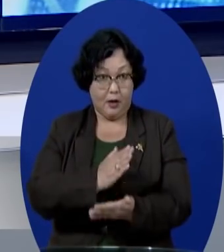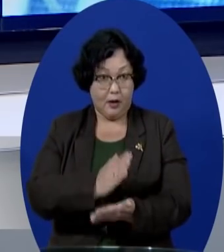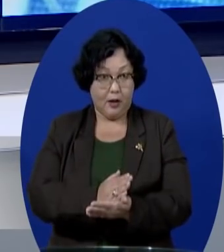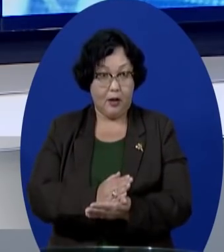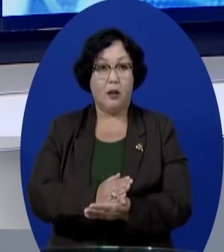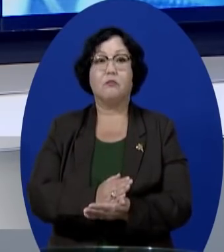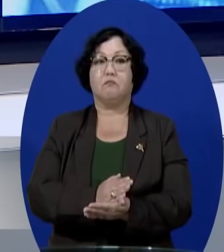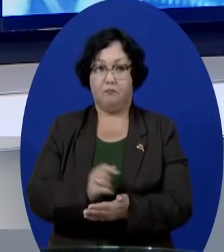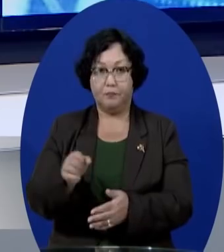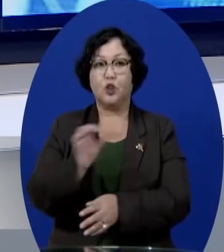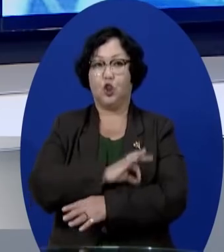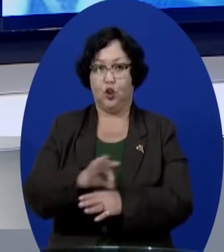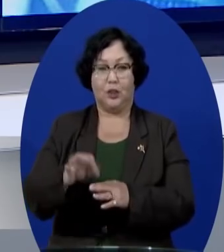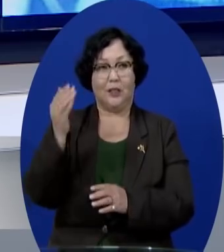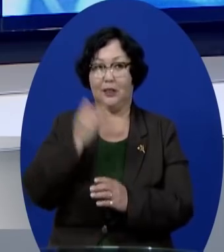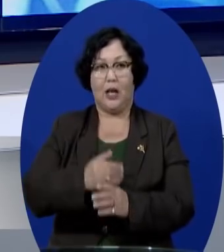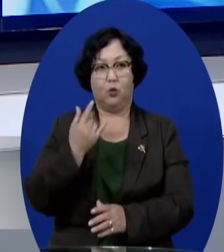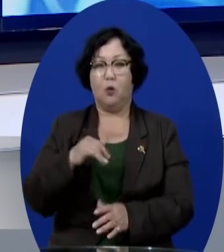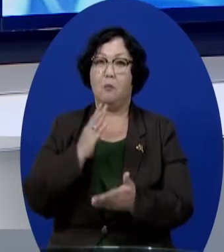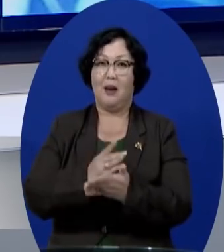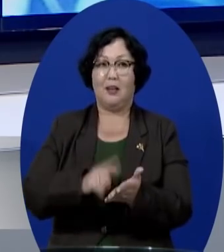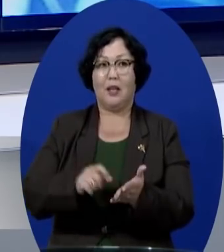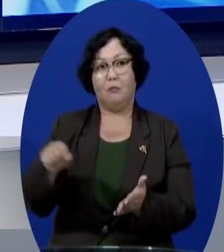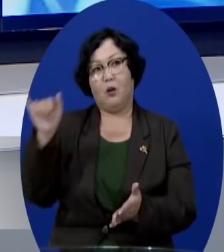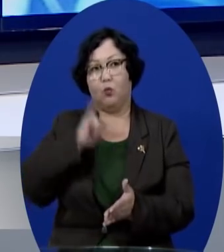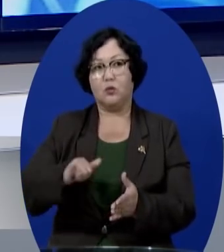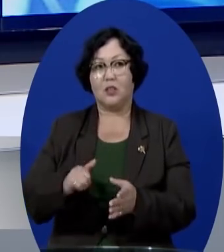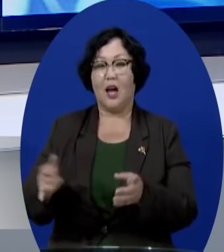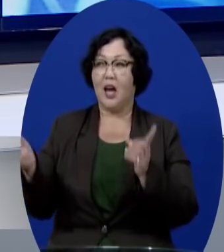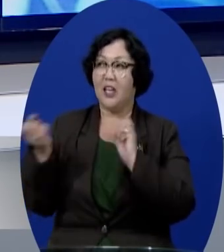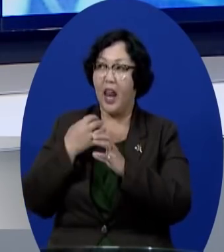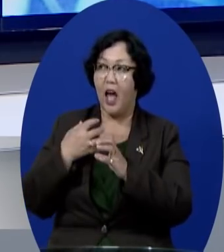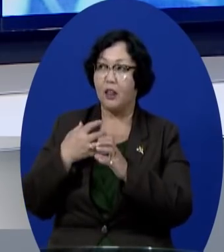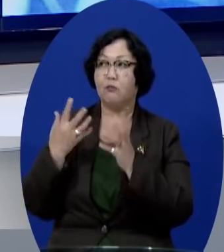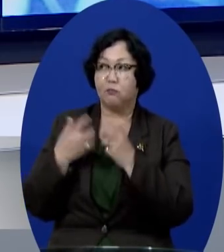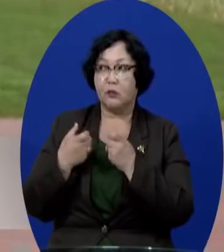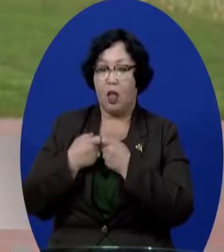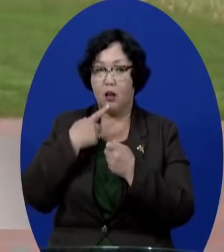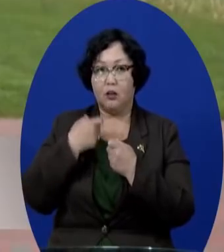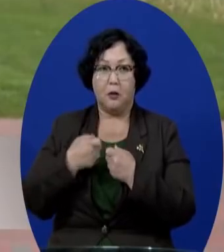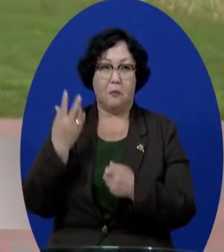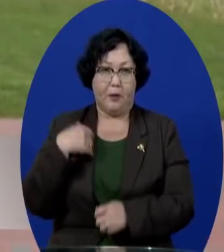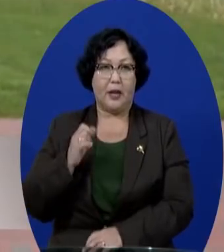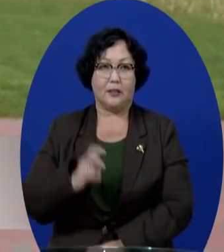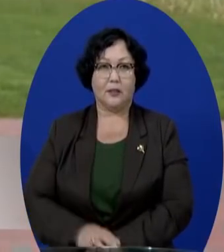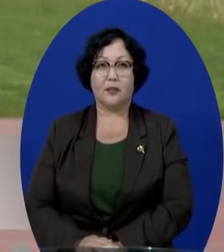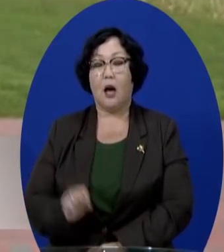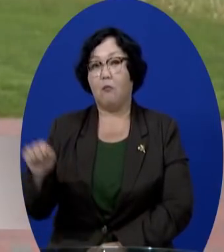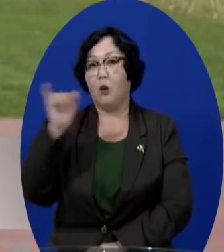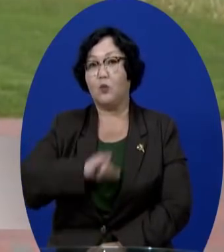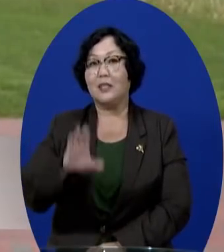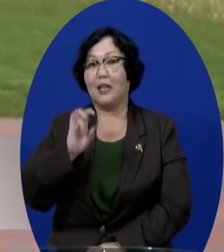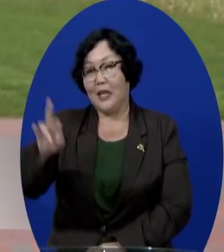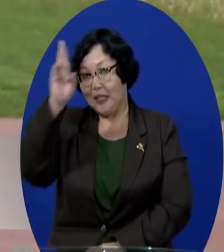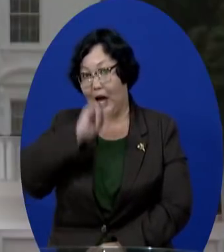хийн хоолой төслийг саадгүй явуулах талаар Вашингтонтой тохиролцоо хийгээд байсан юм аа. Америкийн нэгдсэн улсын сангийн